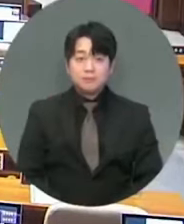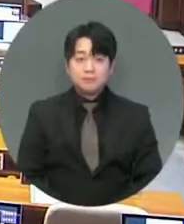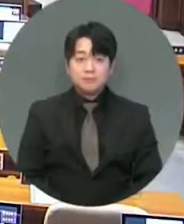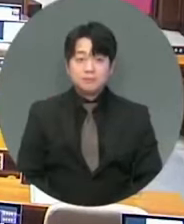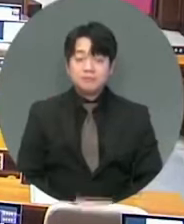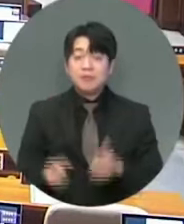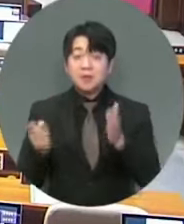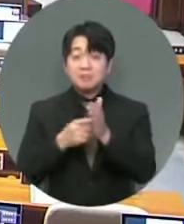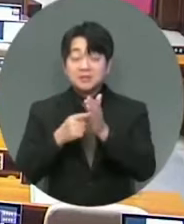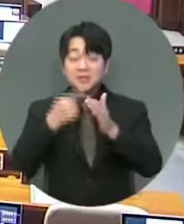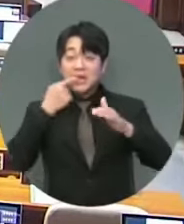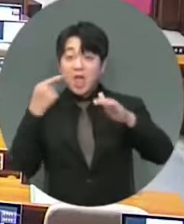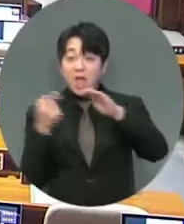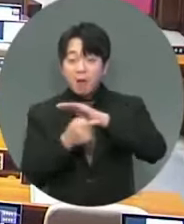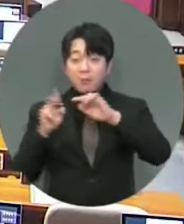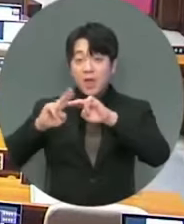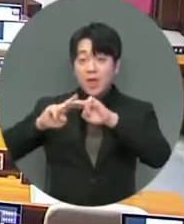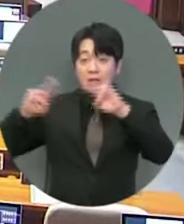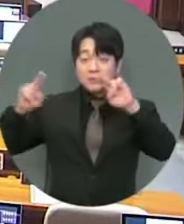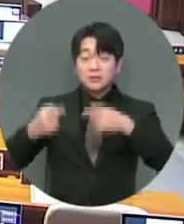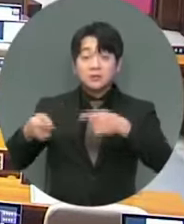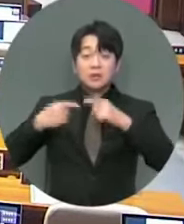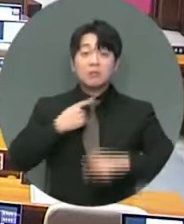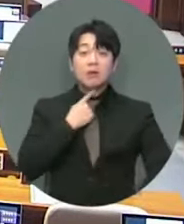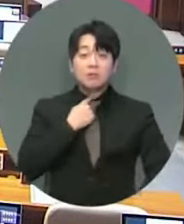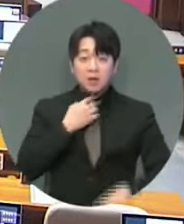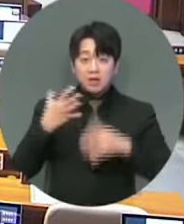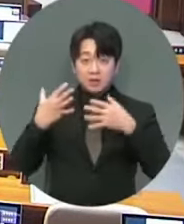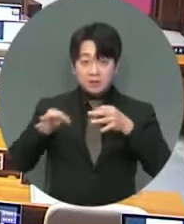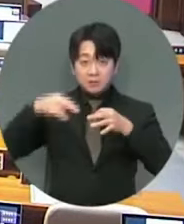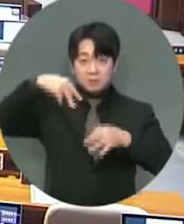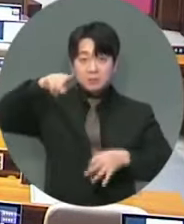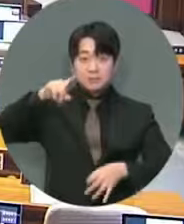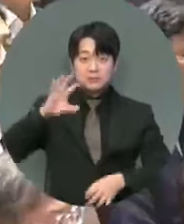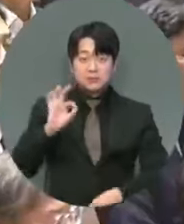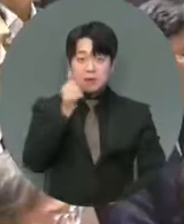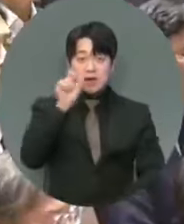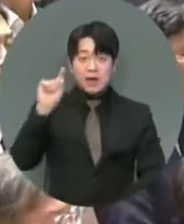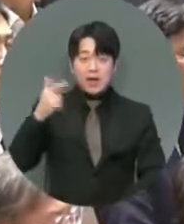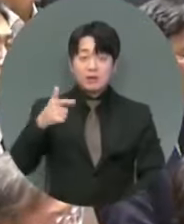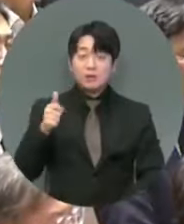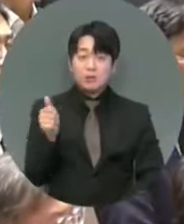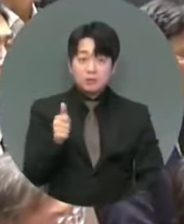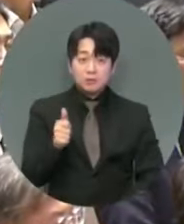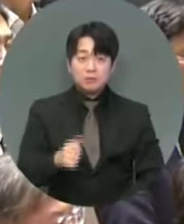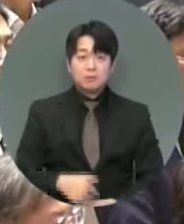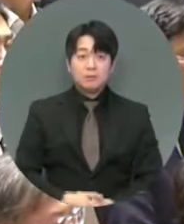비상계엄 해제 요구 결의안에 참석한 김성원 의원,